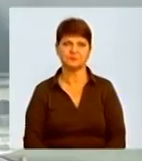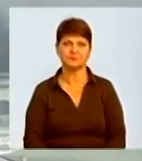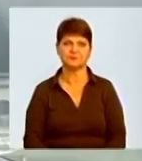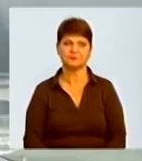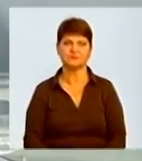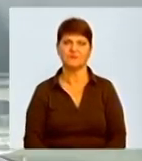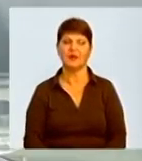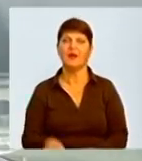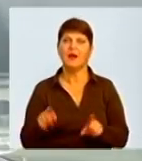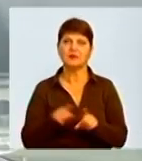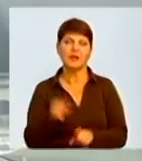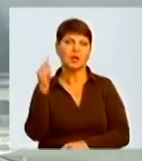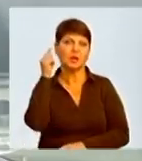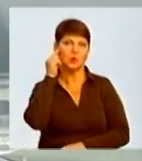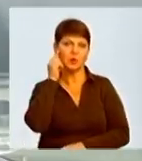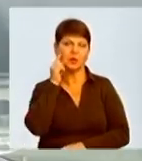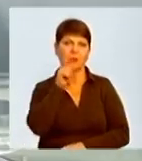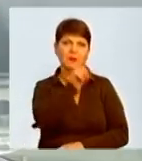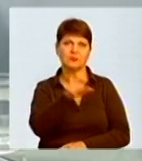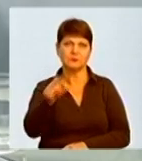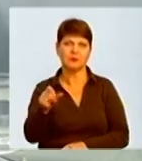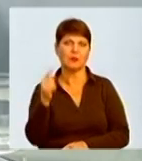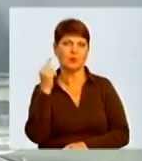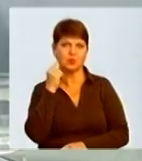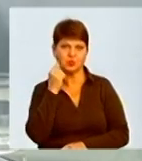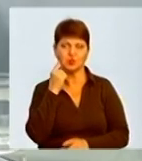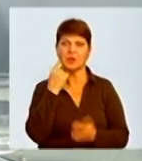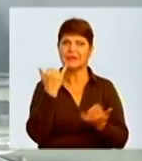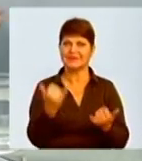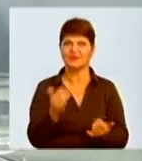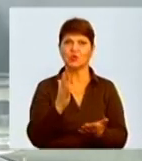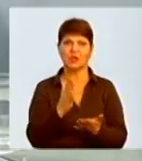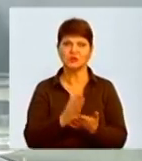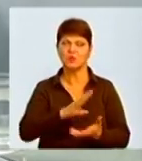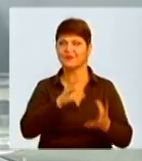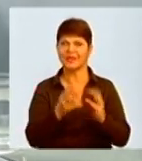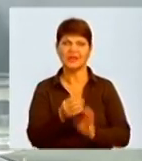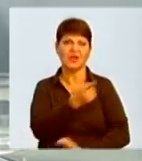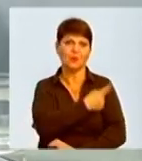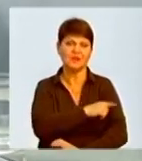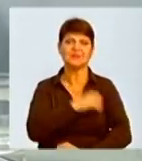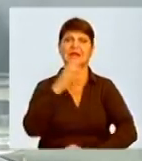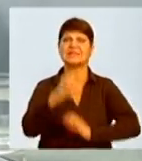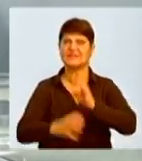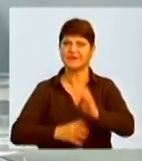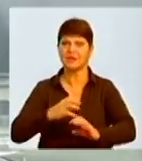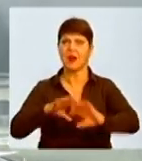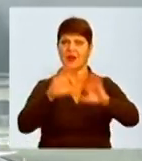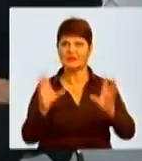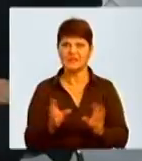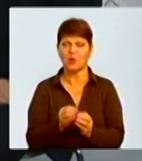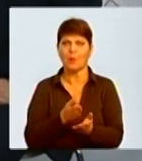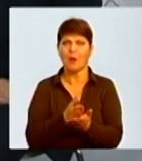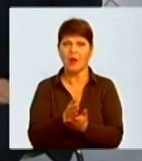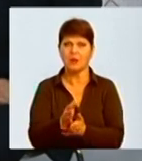Ось, власне, такі думки респондентів ми почули. Панове, сьогодні існує взагалі в медицині світовій і загалом і в цій галузі